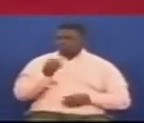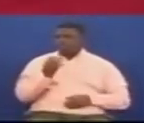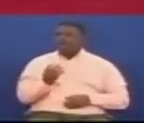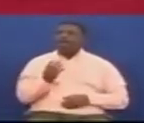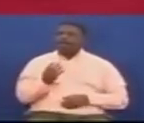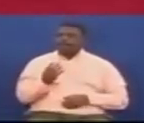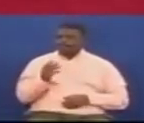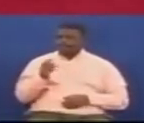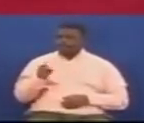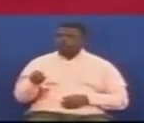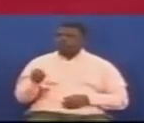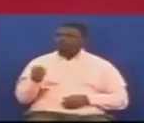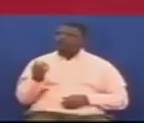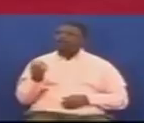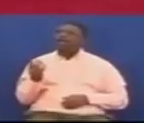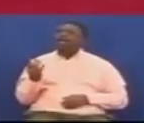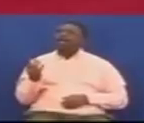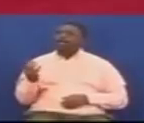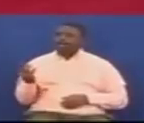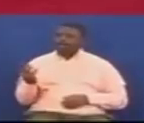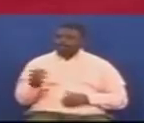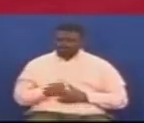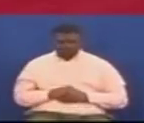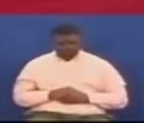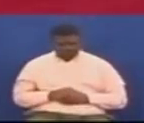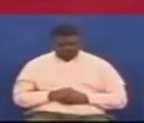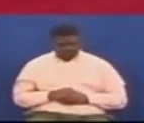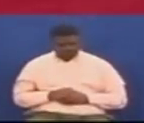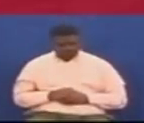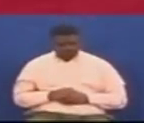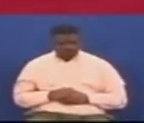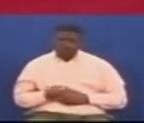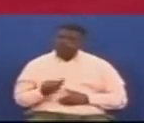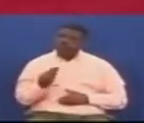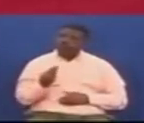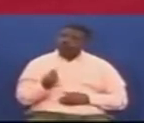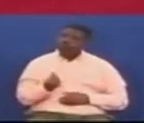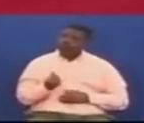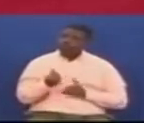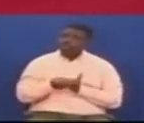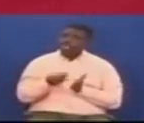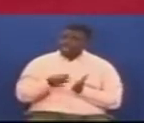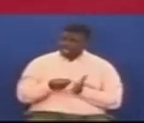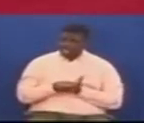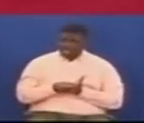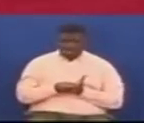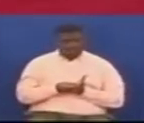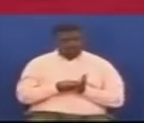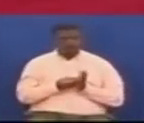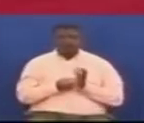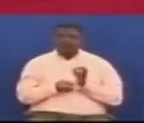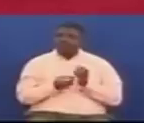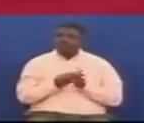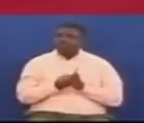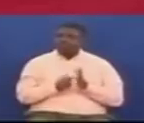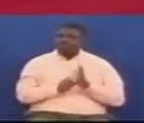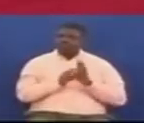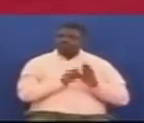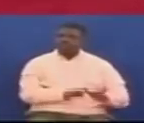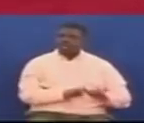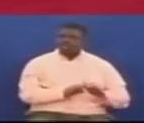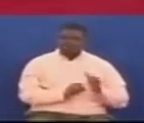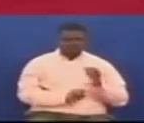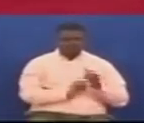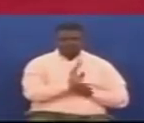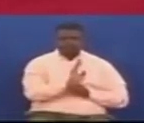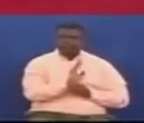4.4%. Mwenendo wa bei. Mheshimiwa Spika, mwaka 2018 mfumuko wa bei uliendelea kubaki katika wigo